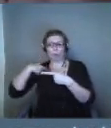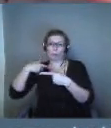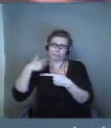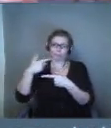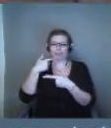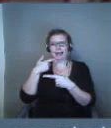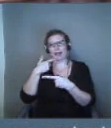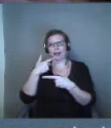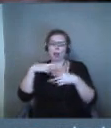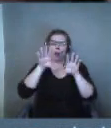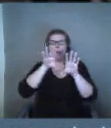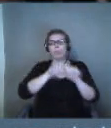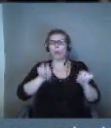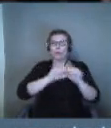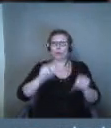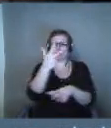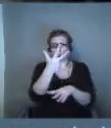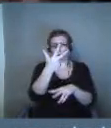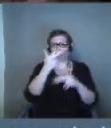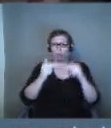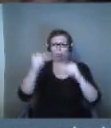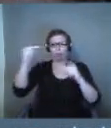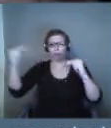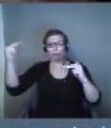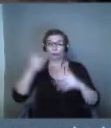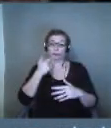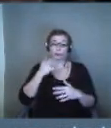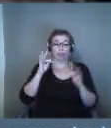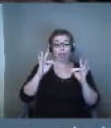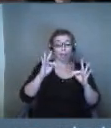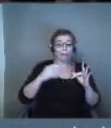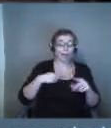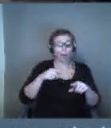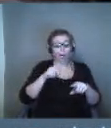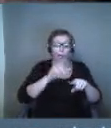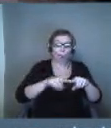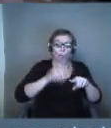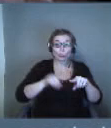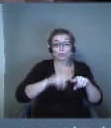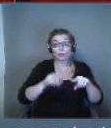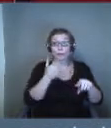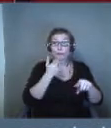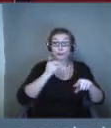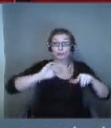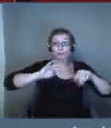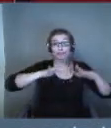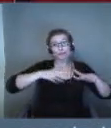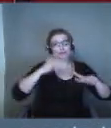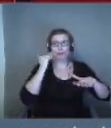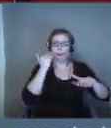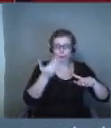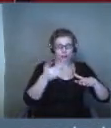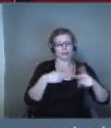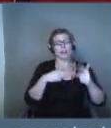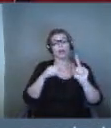pas couronner un gadget, c'est-à-dire on en voit tellement dans ce domaine-là et qui finissent dans les placards. Le deuxième, c'est que ça